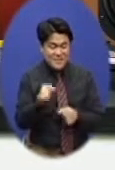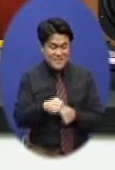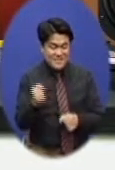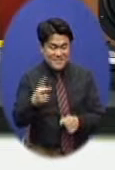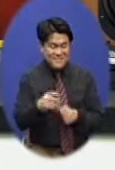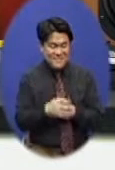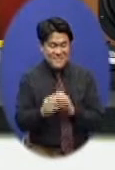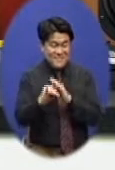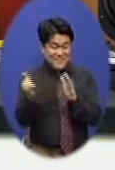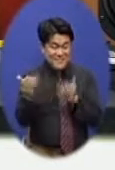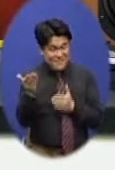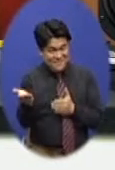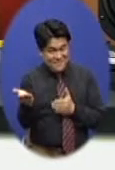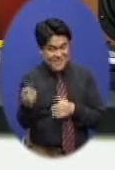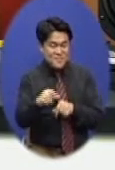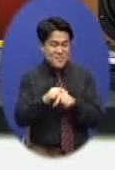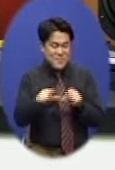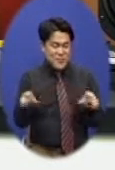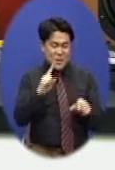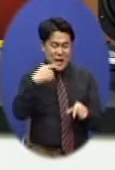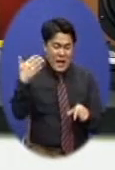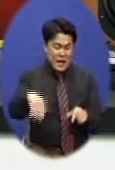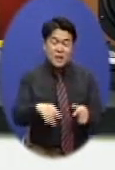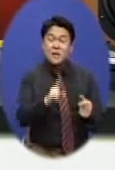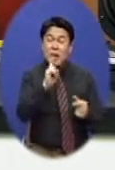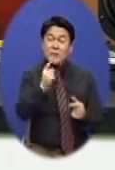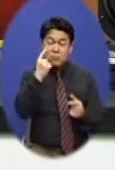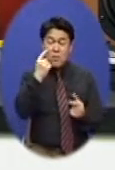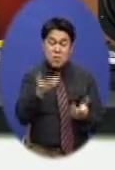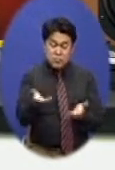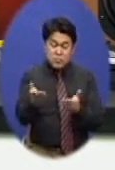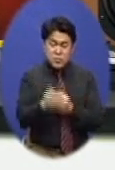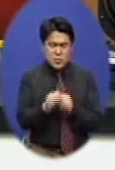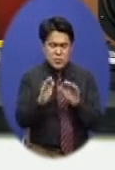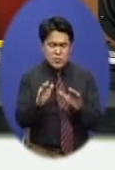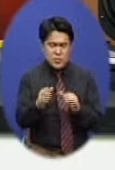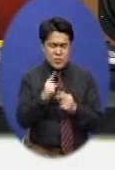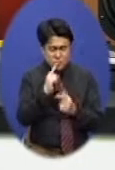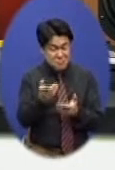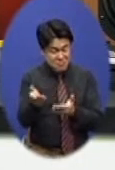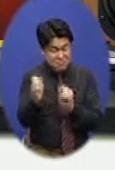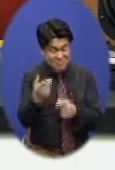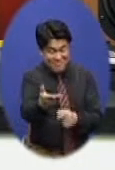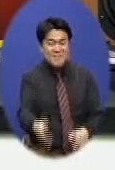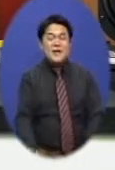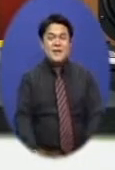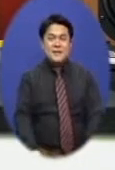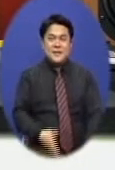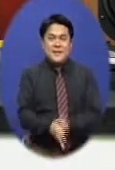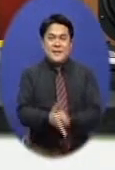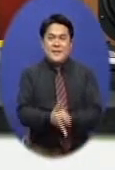그 가족한테 평소에 네. 하지 못했던 어떤 얘기를 방송을 통해서 오늘 네. 한번 해보시는 건 어떨까요? 그래요.